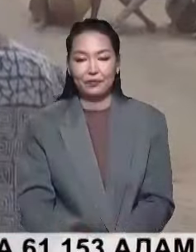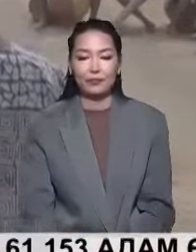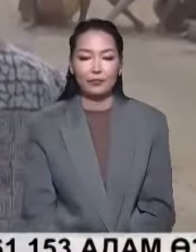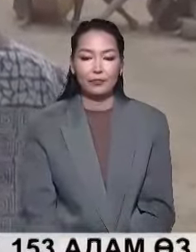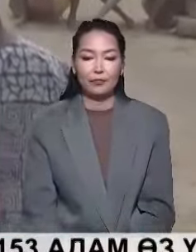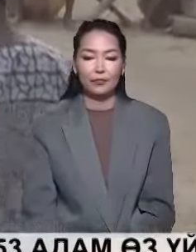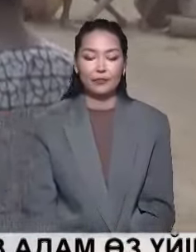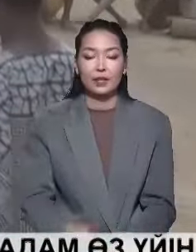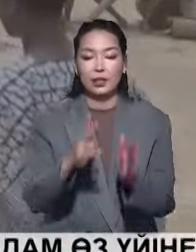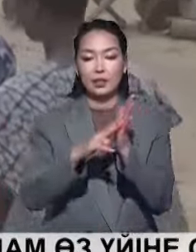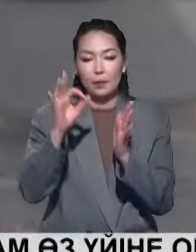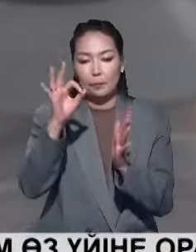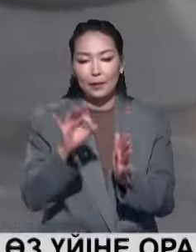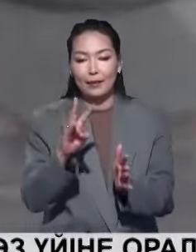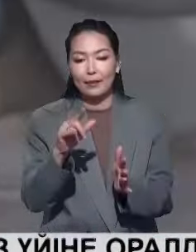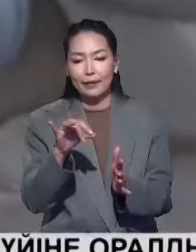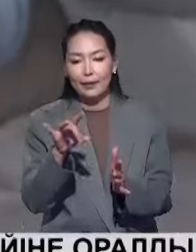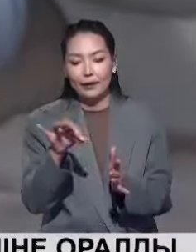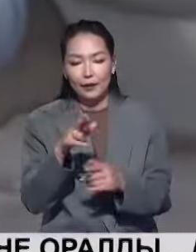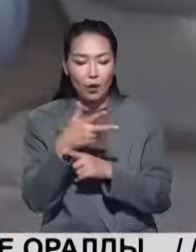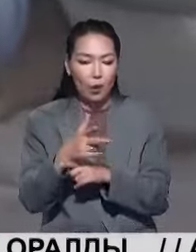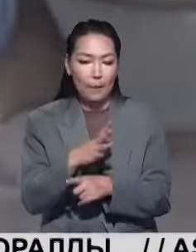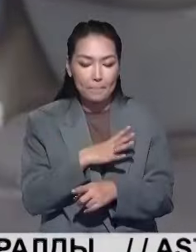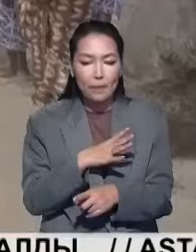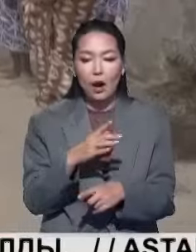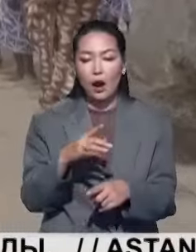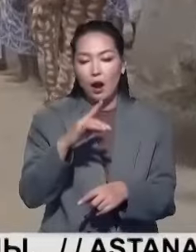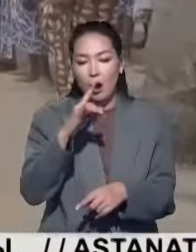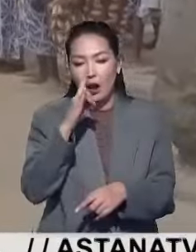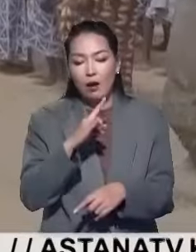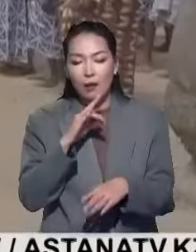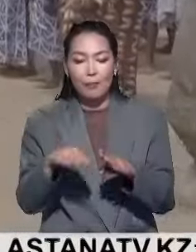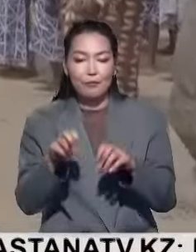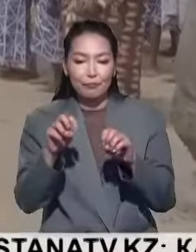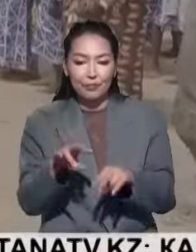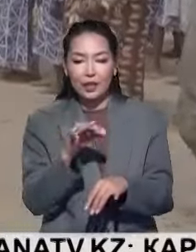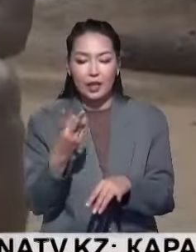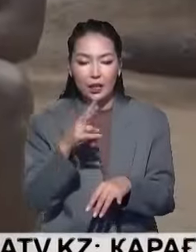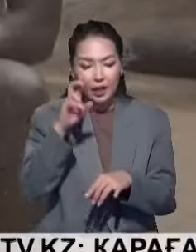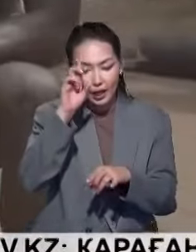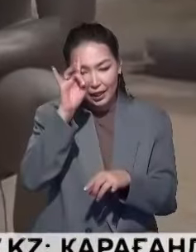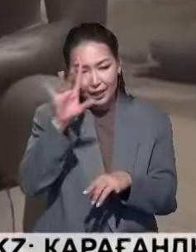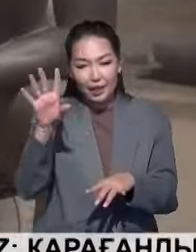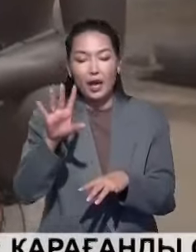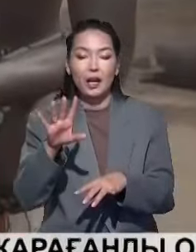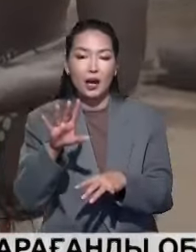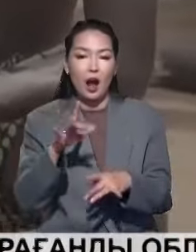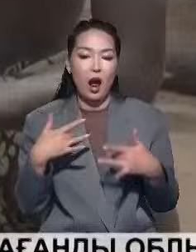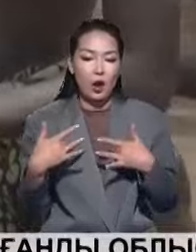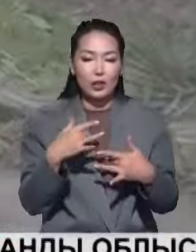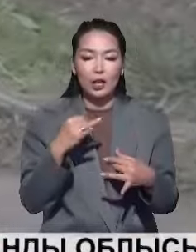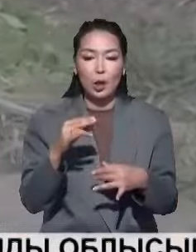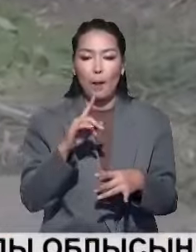Фильмнің 80% Нигерияда түсірілді. Киноға отандық мамандар мен екі елдің танымал актерлері, продюсерлері,